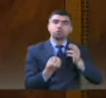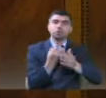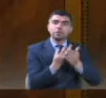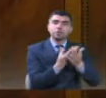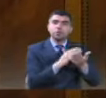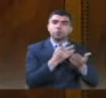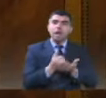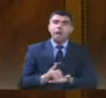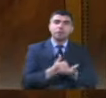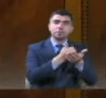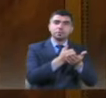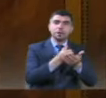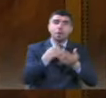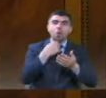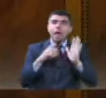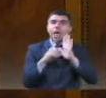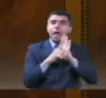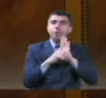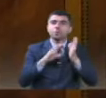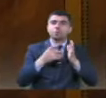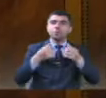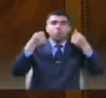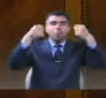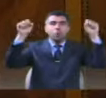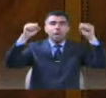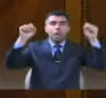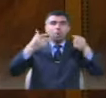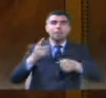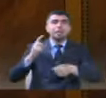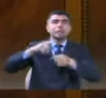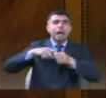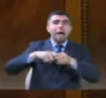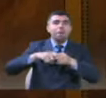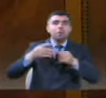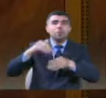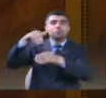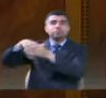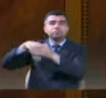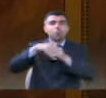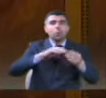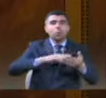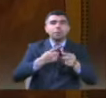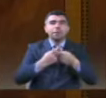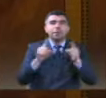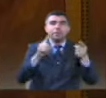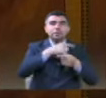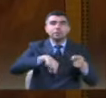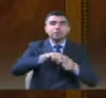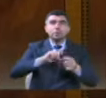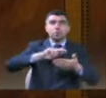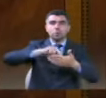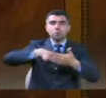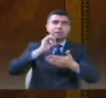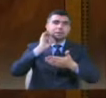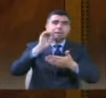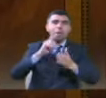ينظم حق الإضراب وقانون النقابات المهنية والمصادقة على المرسوم المحدد